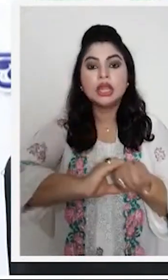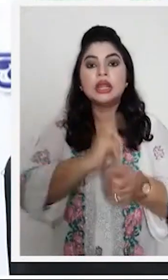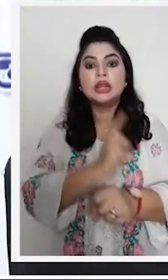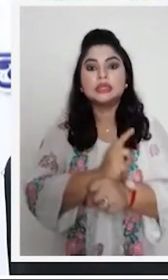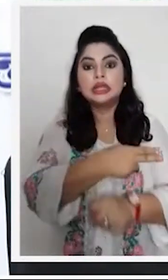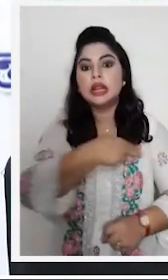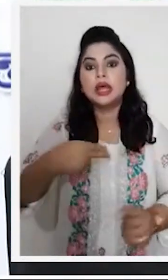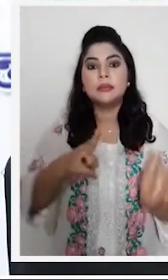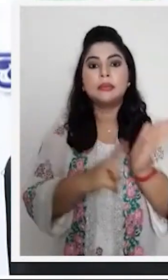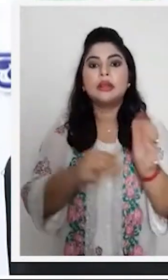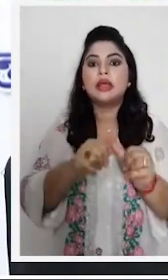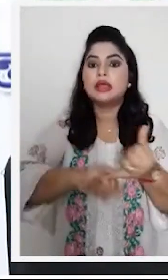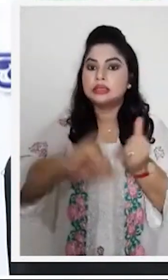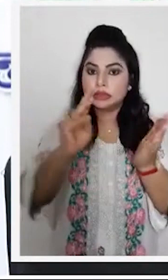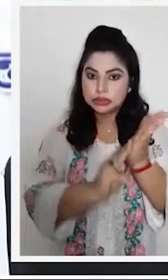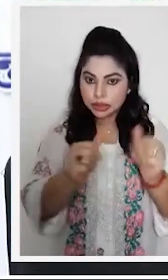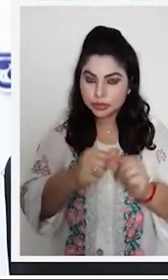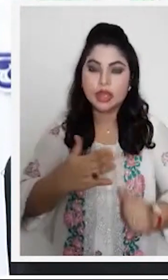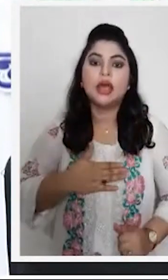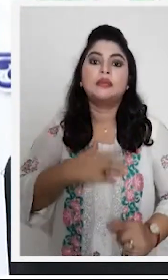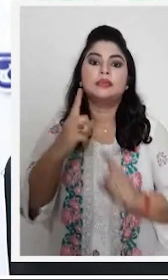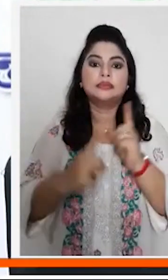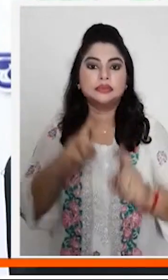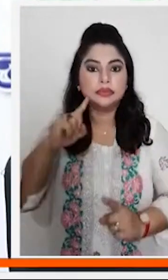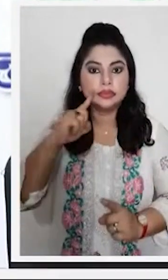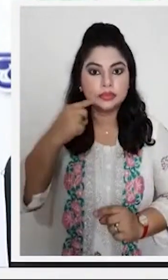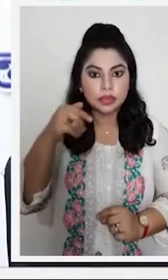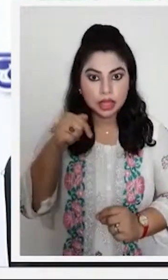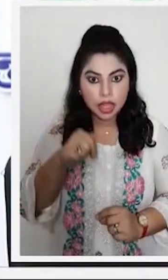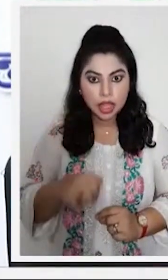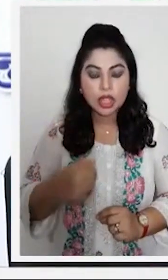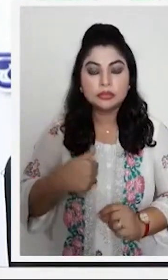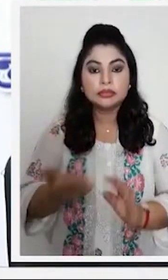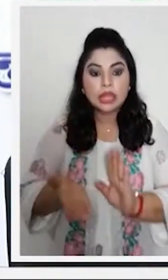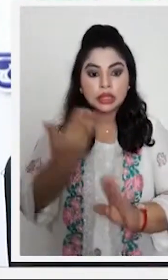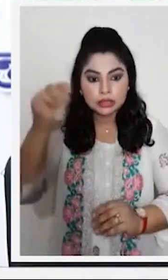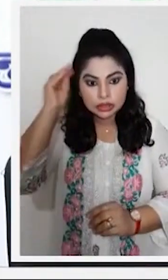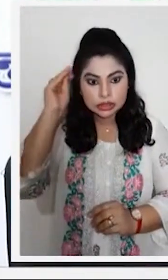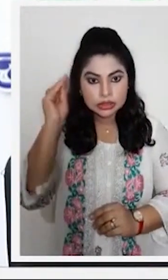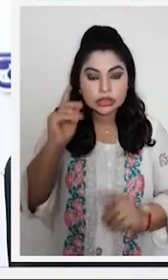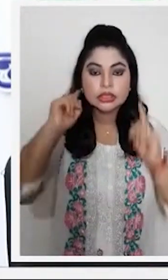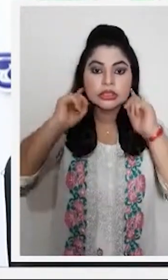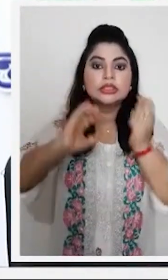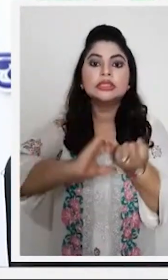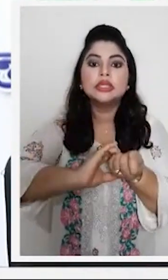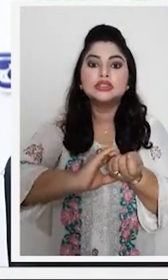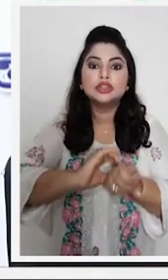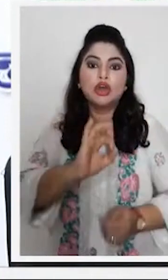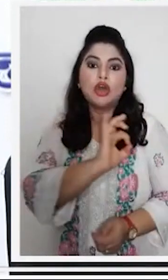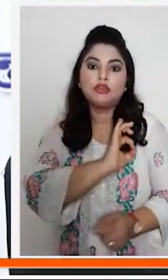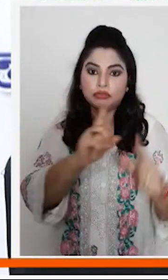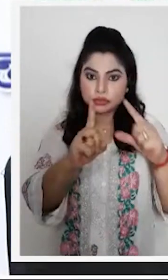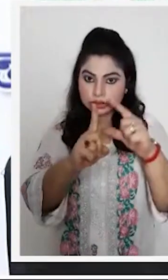থেকে প্রতিদিনের মতো আজকে আপনাদের সামনে নিয়ে এসেছি আমি অধ্যাপক ডক্টর নাসিমা সুলতানা, অতিরিক্ত মহাপরিচালক প্রশাসন। আজকে